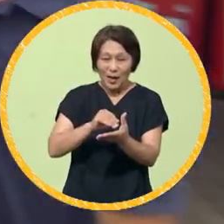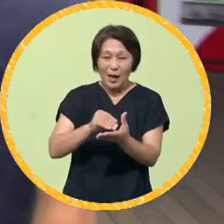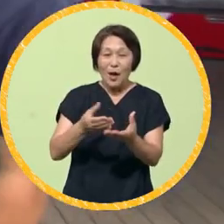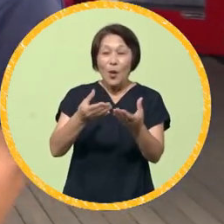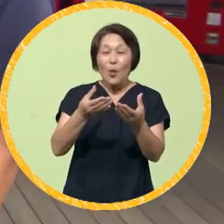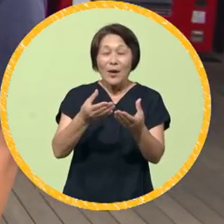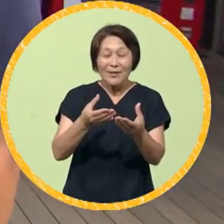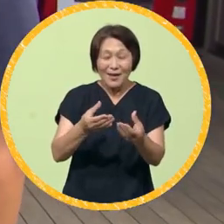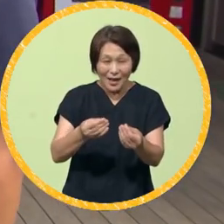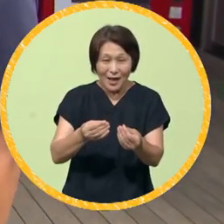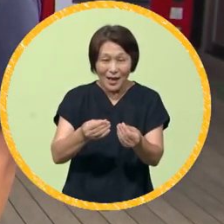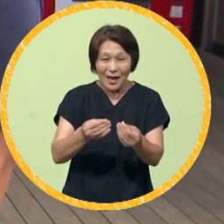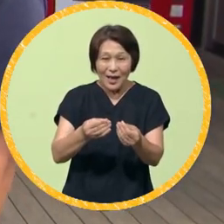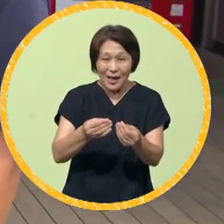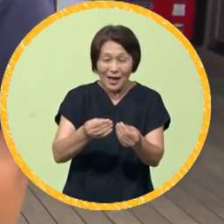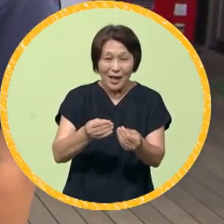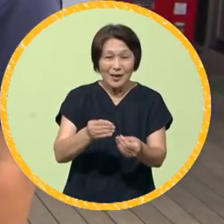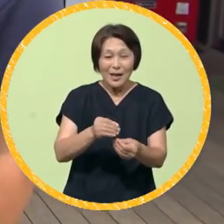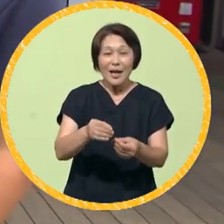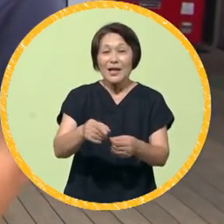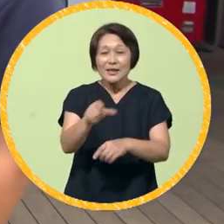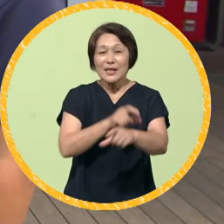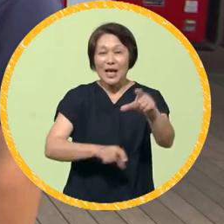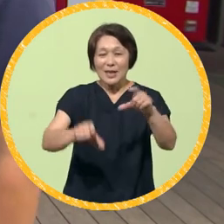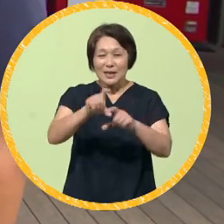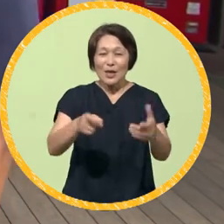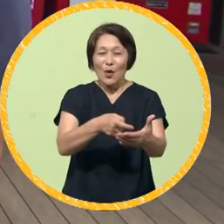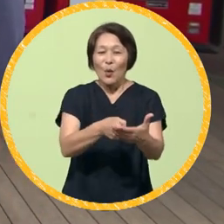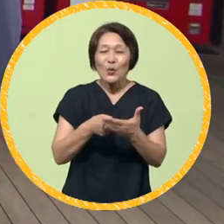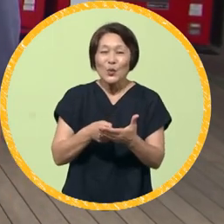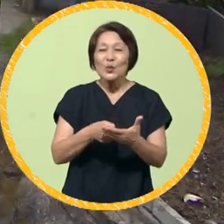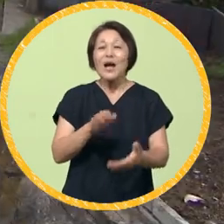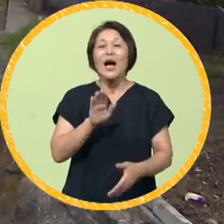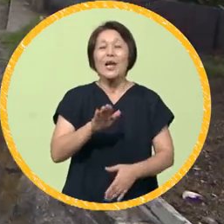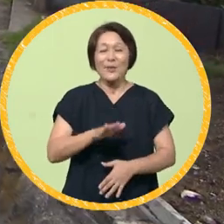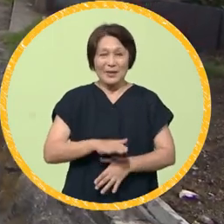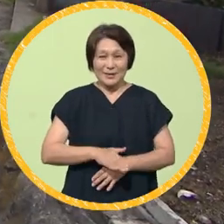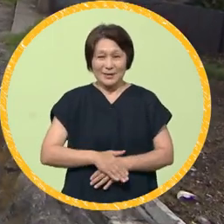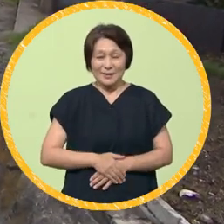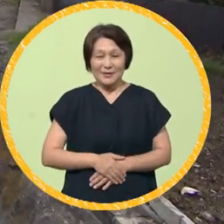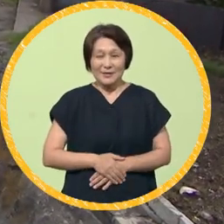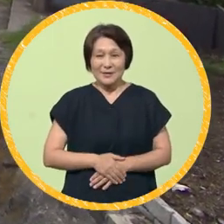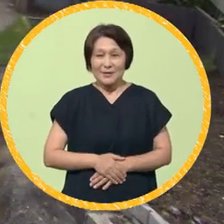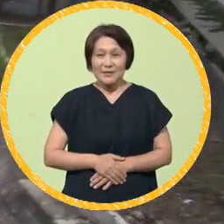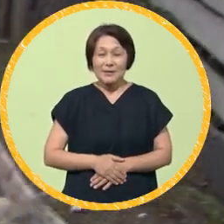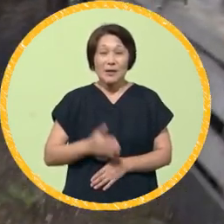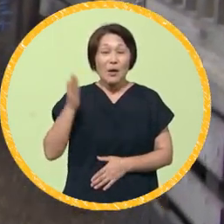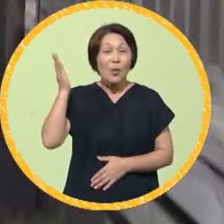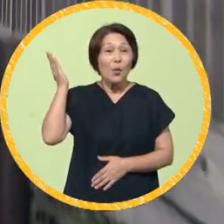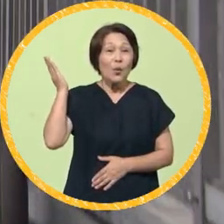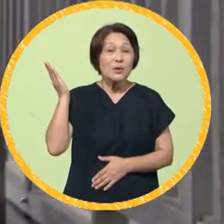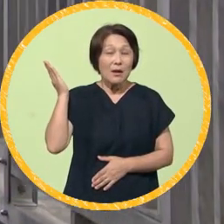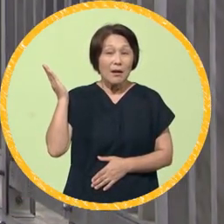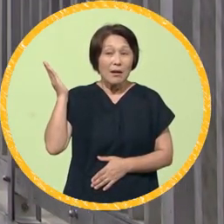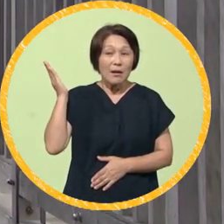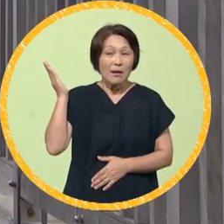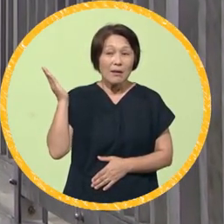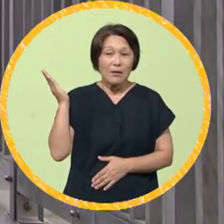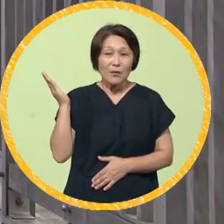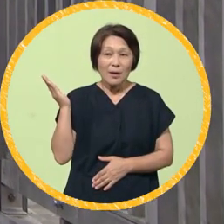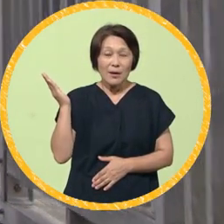たら素敵な特典もあるので。 さらに。 そうなんです、 特典まで。 はい、 ちょっとこう海軍港って書いてありますけど、 は